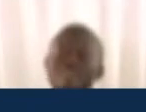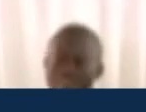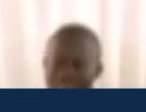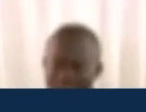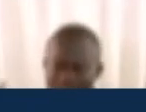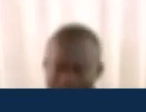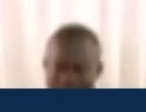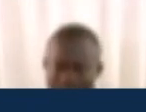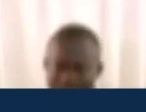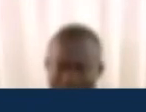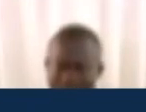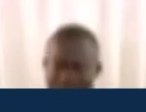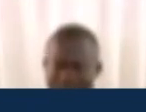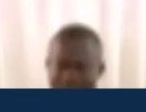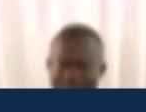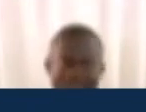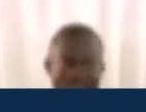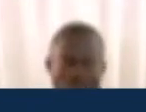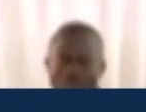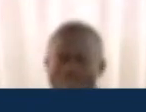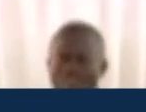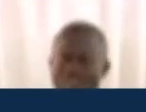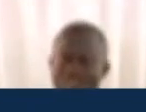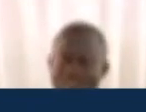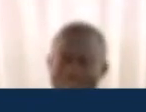nifurize umuryango wasigasira